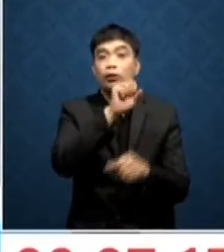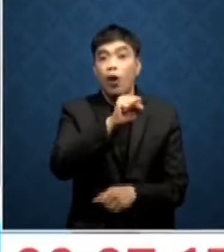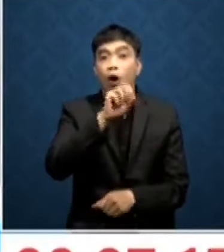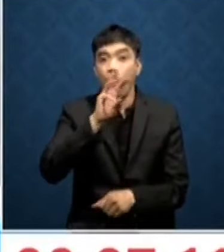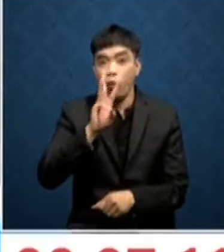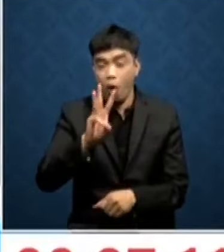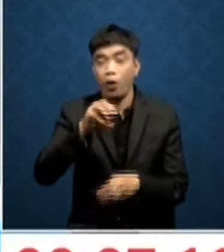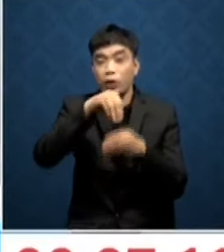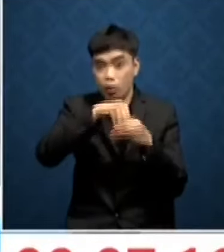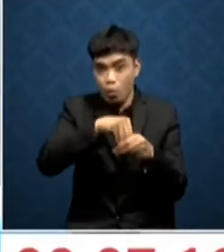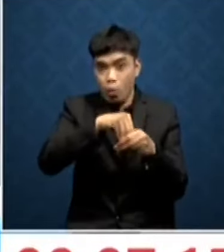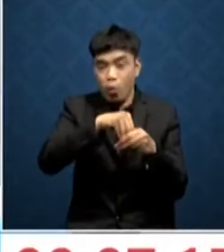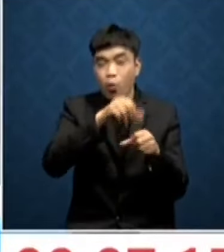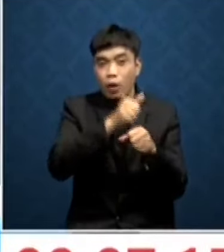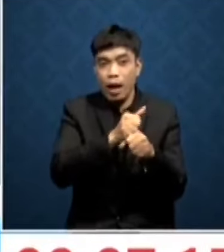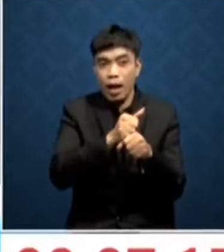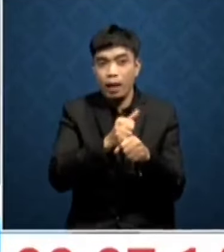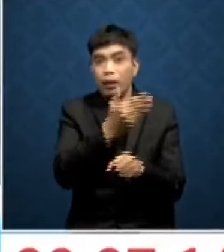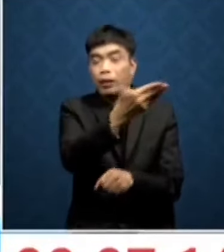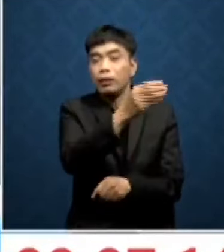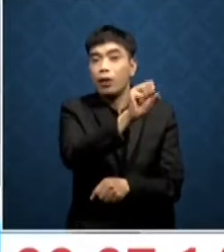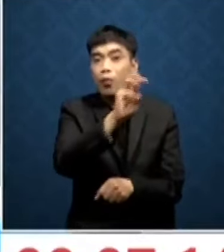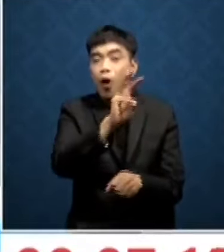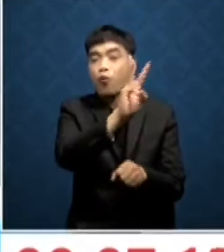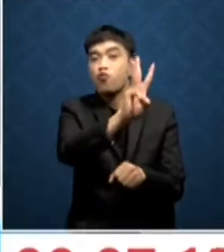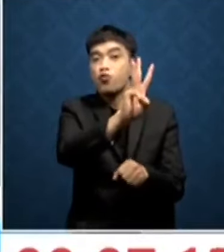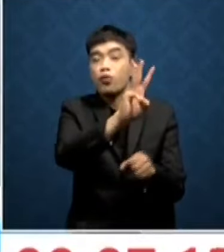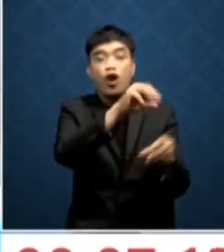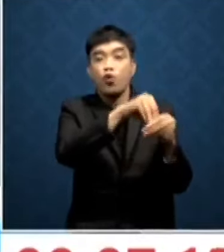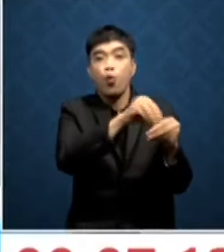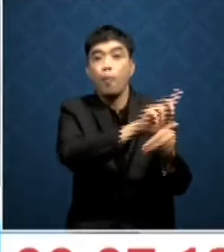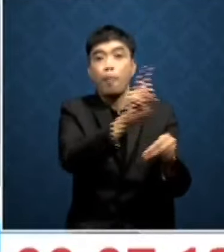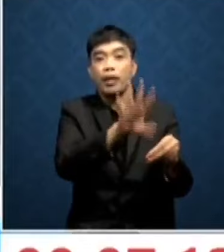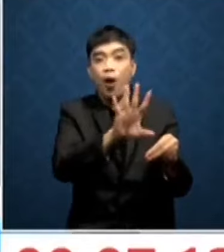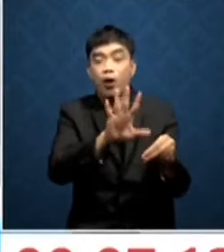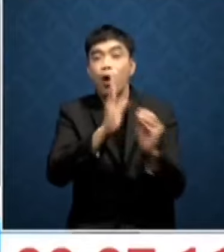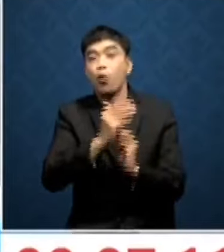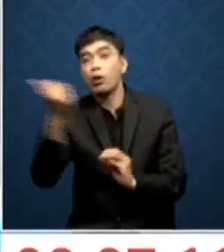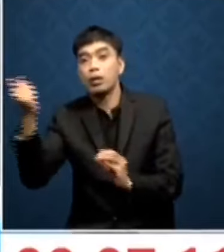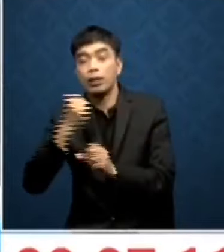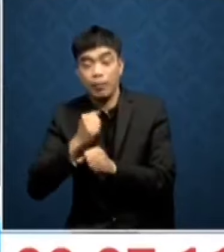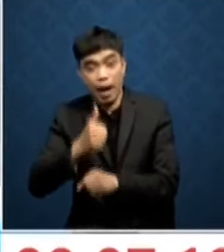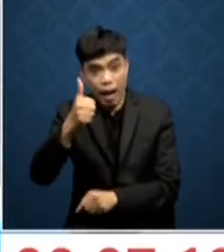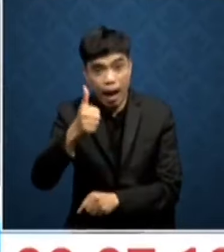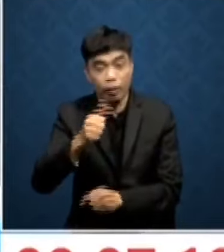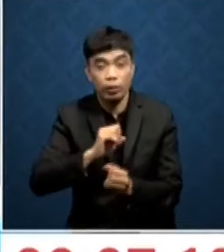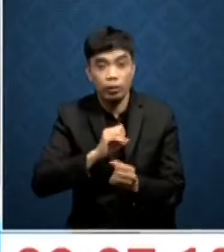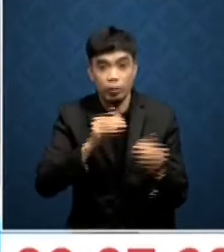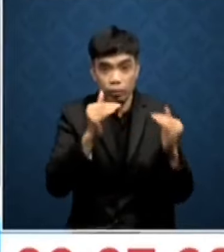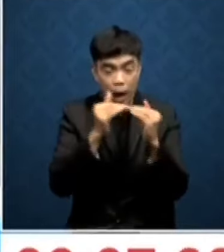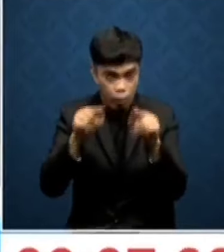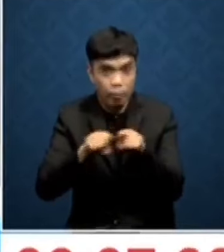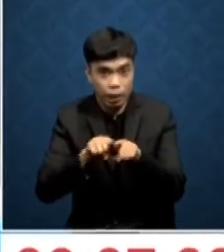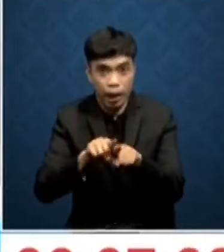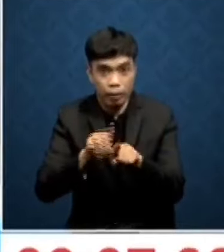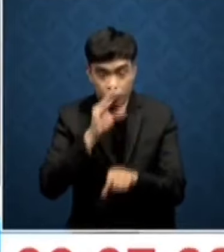ได้ด้วยดีด้วยถ้าไม่มีสววุฒิชาติก็สามารถทำงานได้ดีท่านจะว่ายังไงเรนคิดว่าคำพูดเหล่า